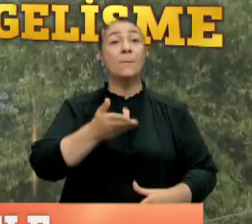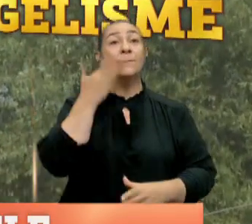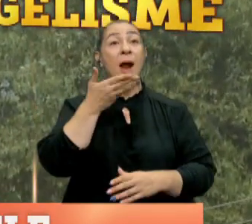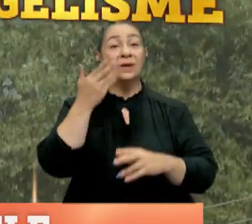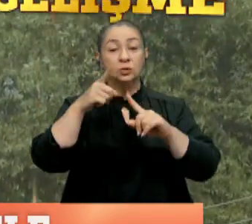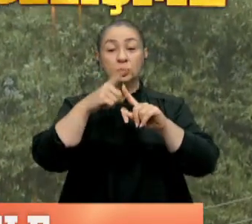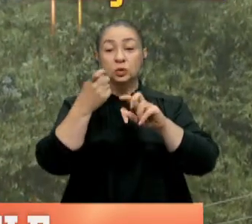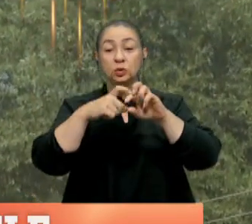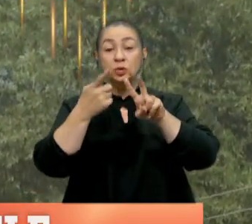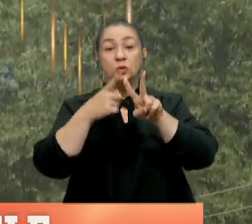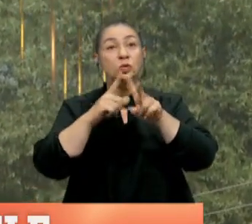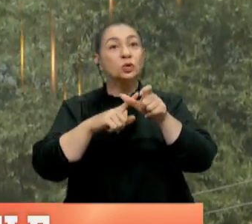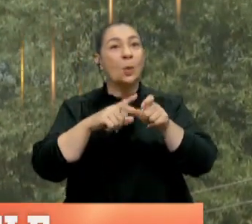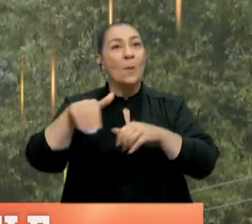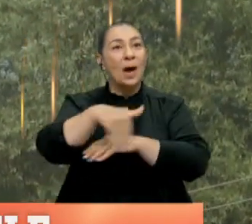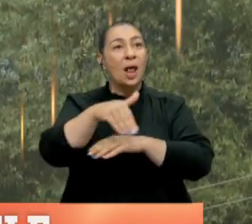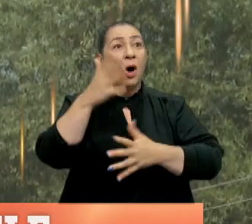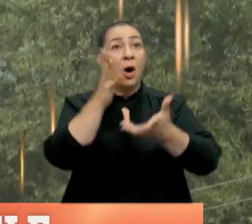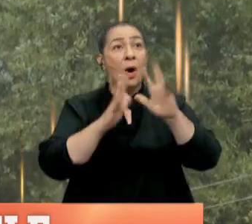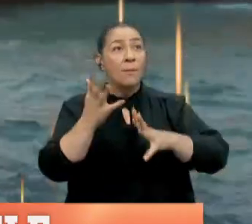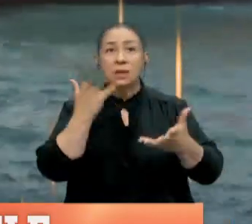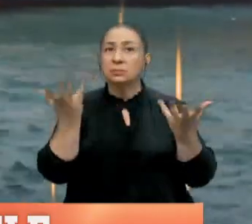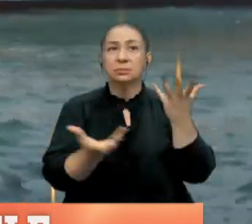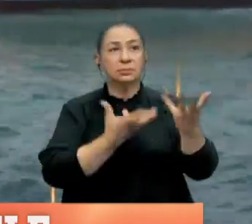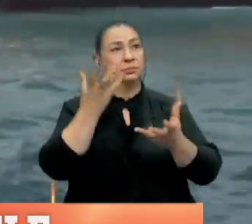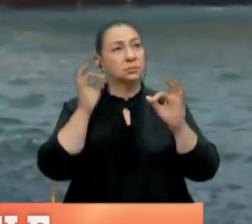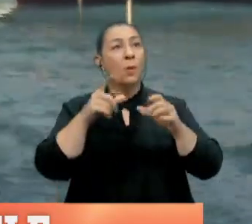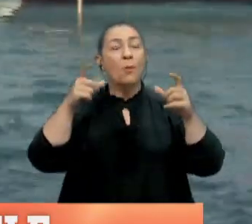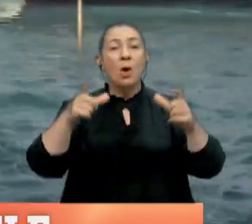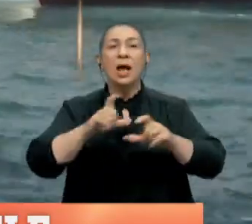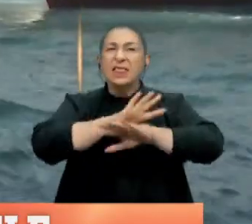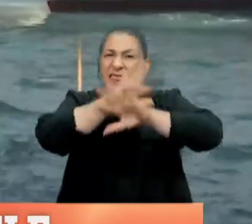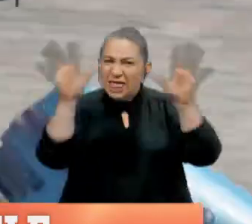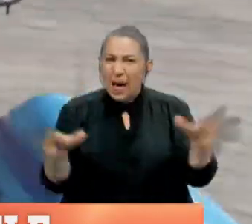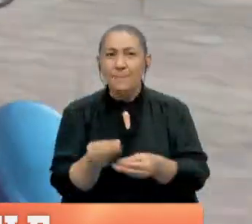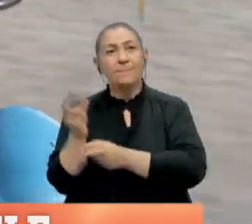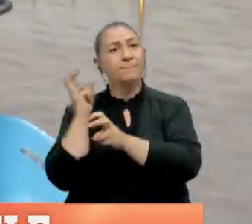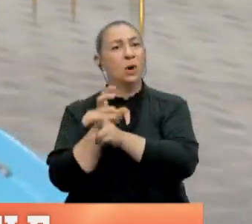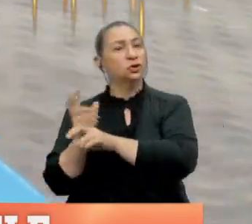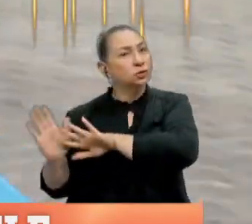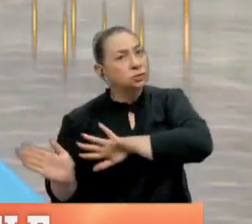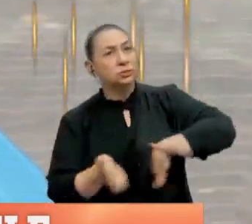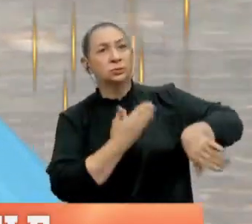Marmaris'in Turunç Mahallesi'nde ormanlık alanda alevlere teslim oldu. Bölge tamamen boşaltıldı.